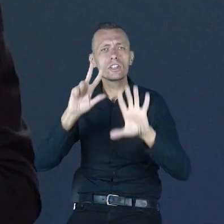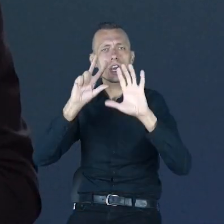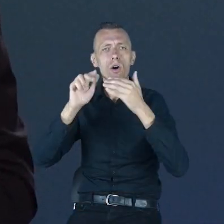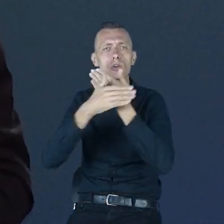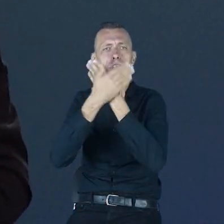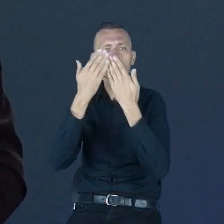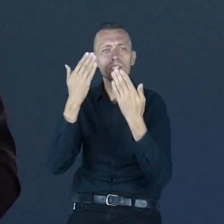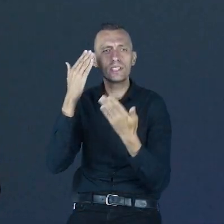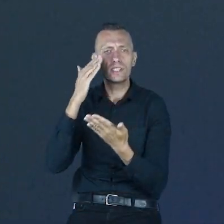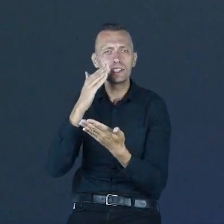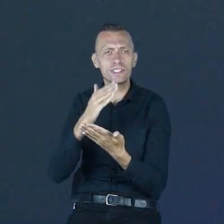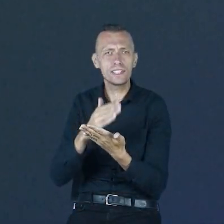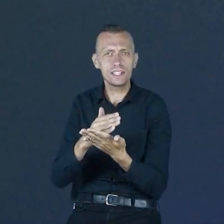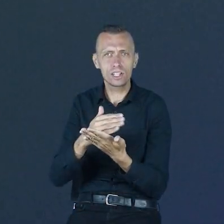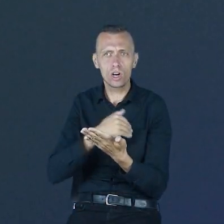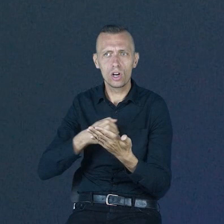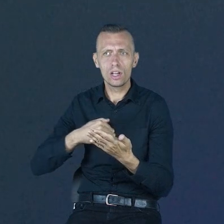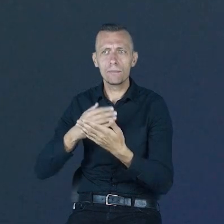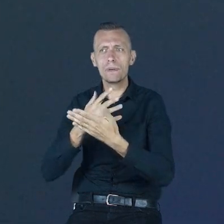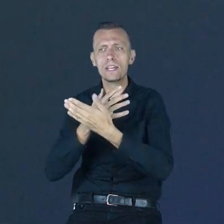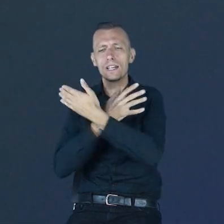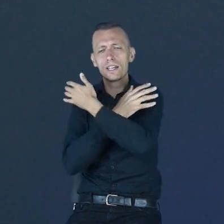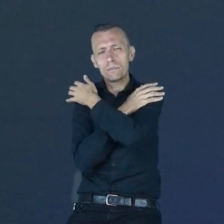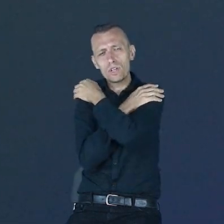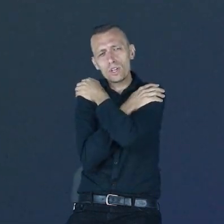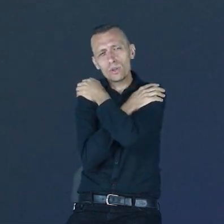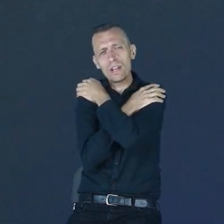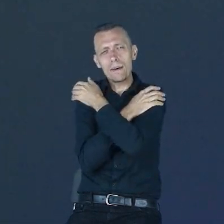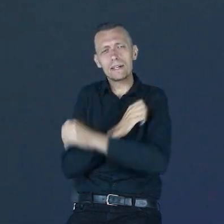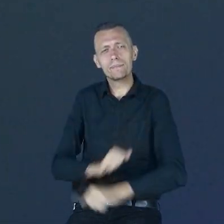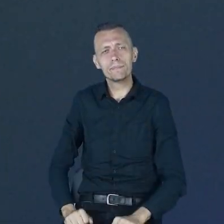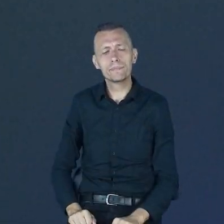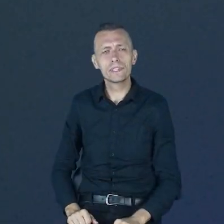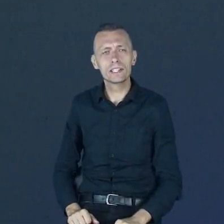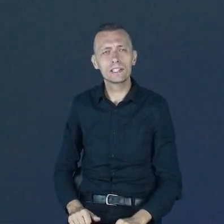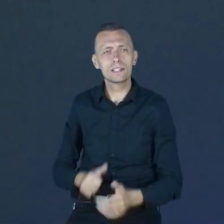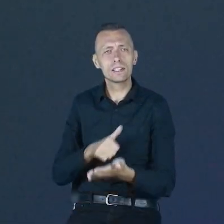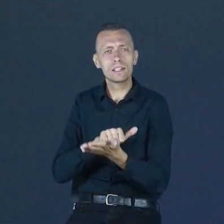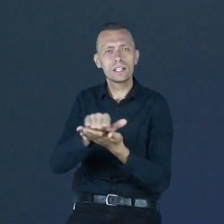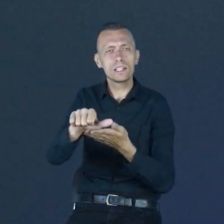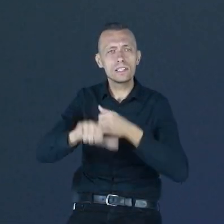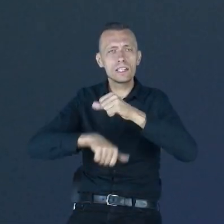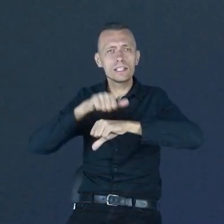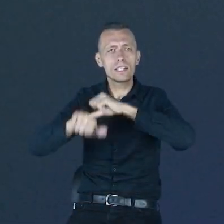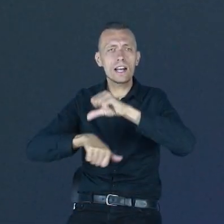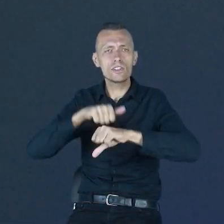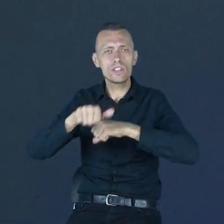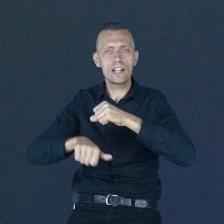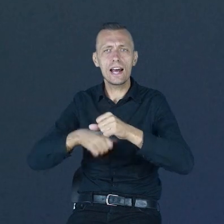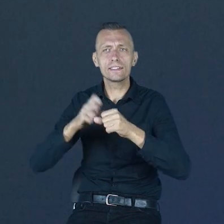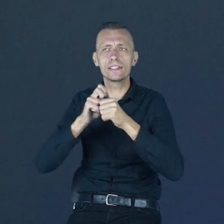życia spędzamy na przytulaniu. Ciut za mało. Aż 11 lat statystycznie spędzamy przed